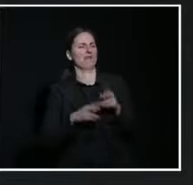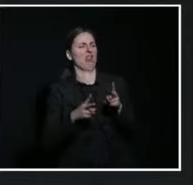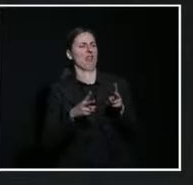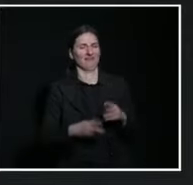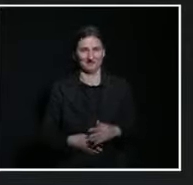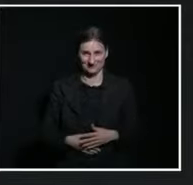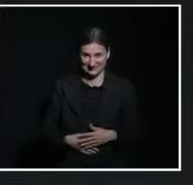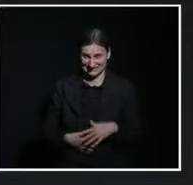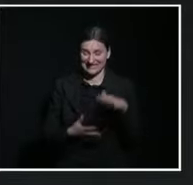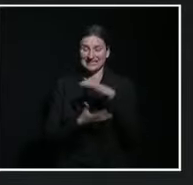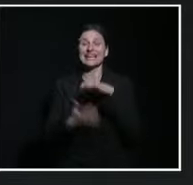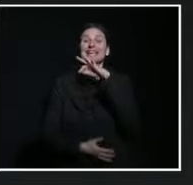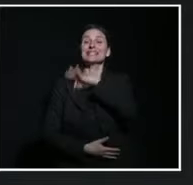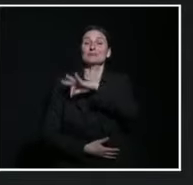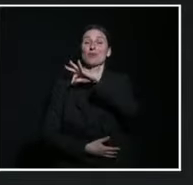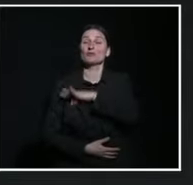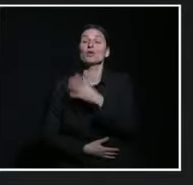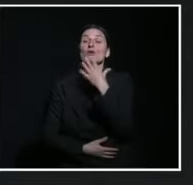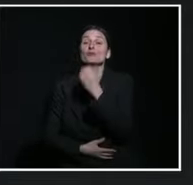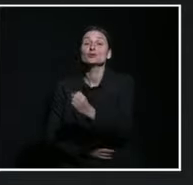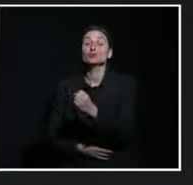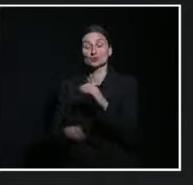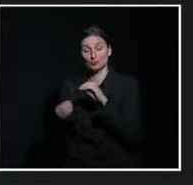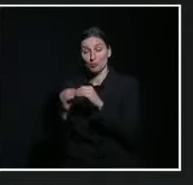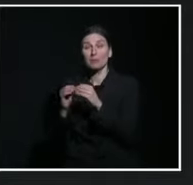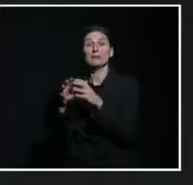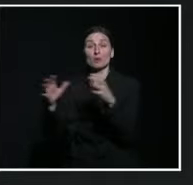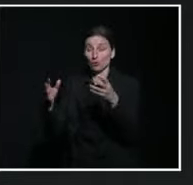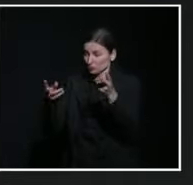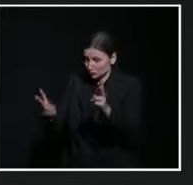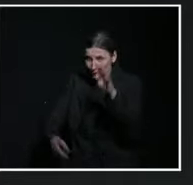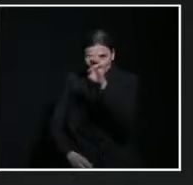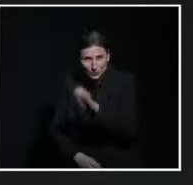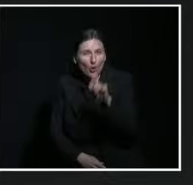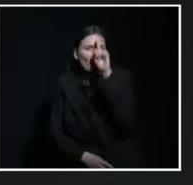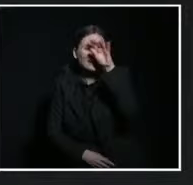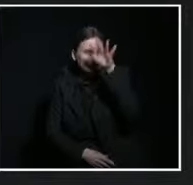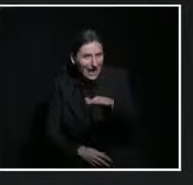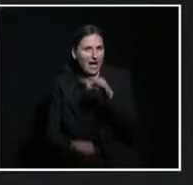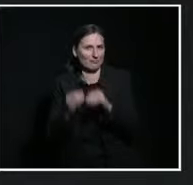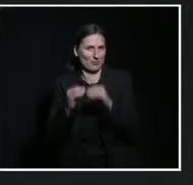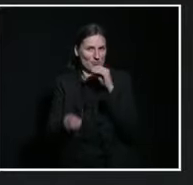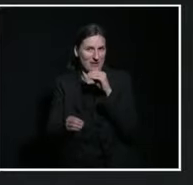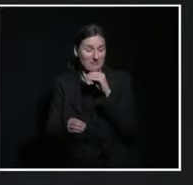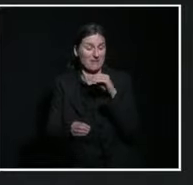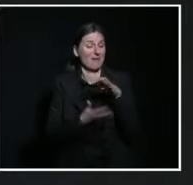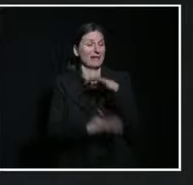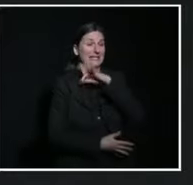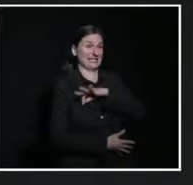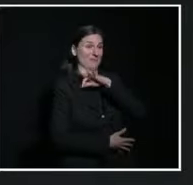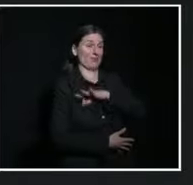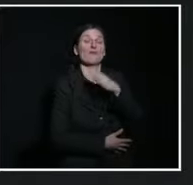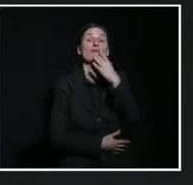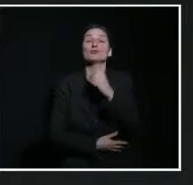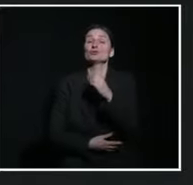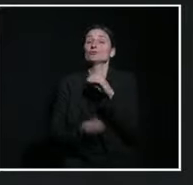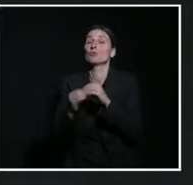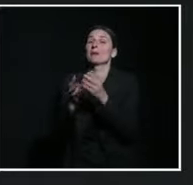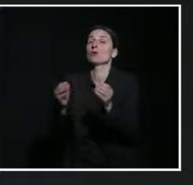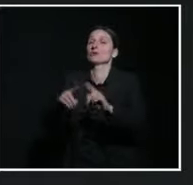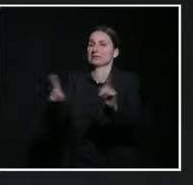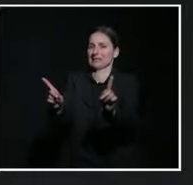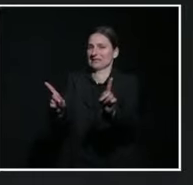Krisenprofiteure wollen die großen Probleme, vor denen Deutschland und Europa stehen, nicht angehen, nicht lösen.